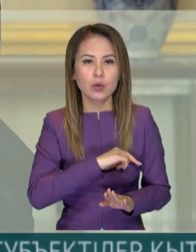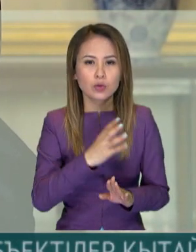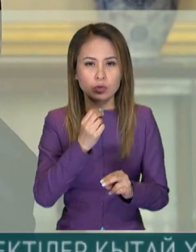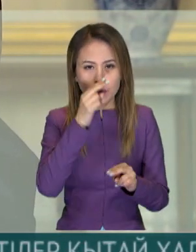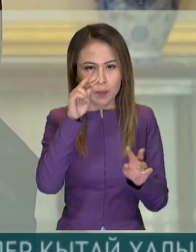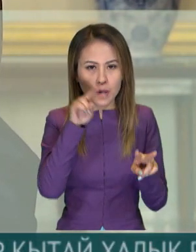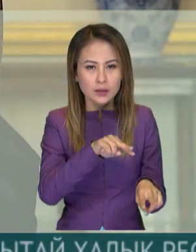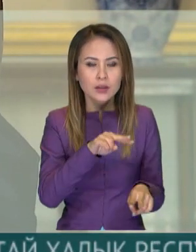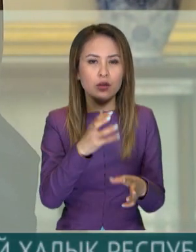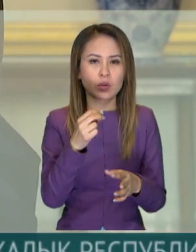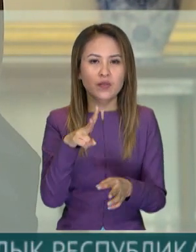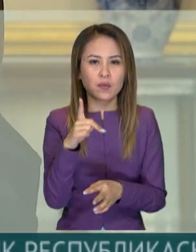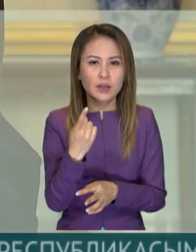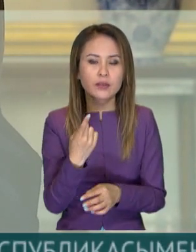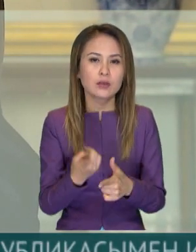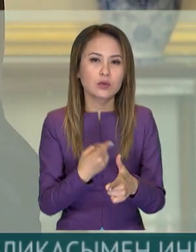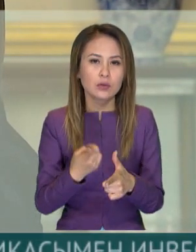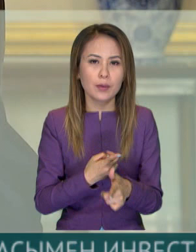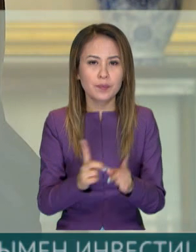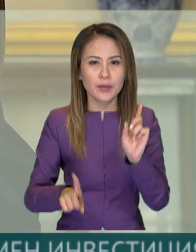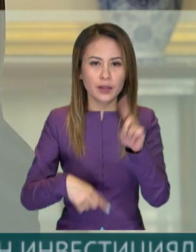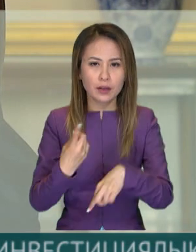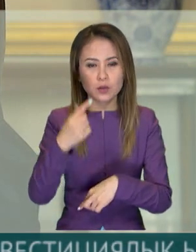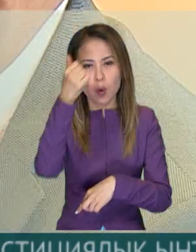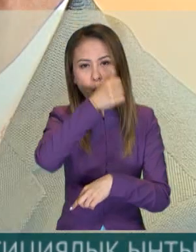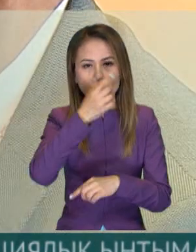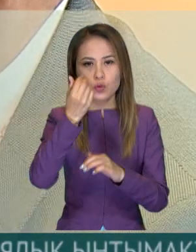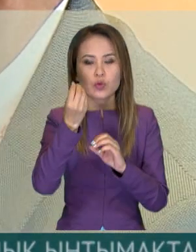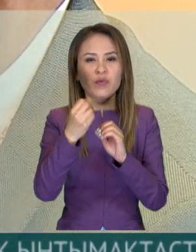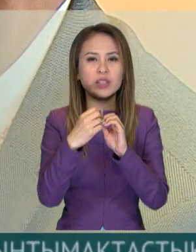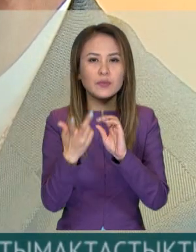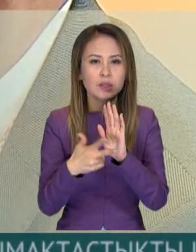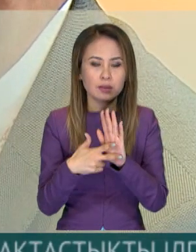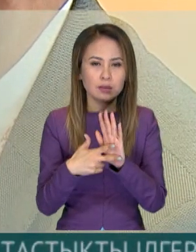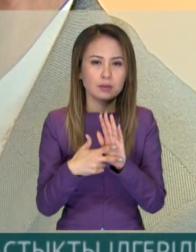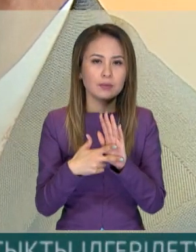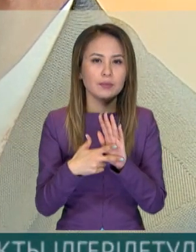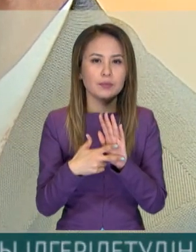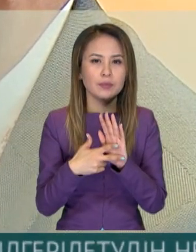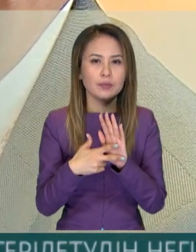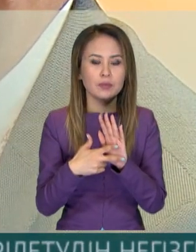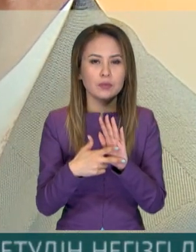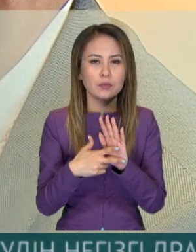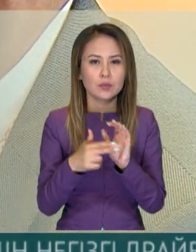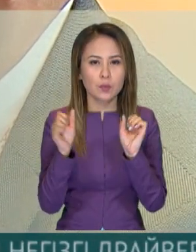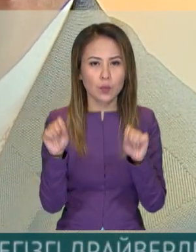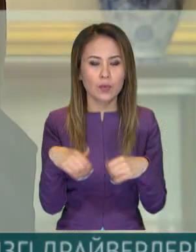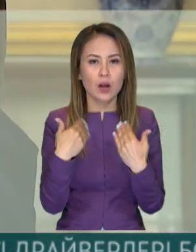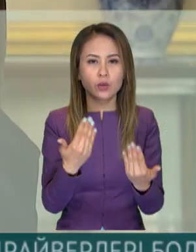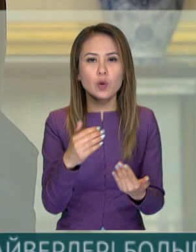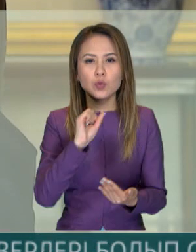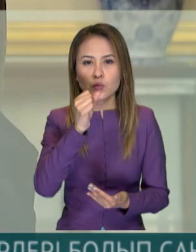перечислил 21, уже в работе, на следующий год еще 18. Значит, кстати, надо бы вам,